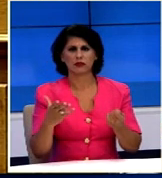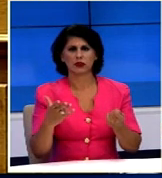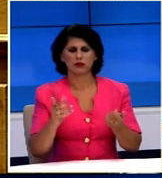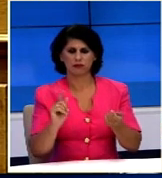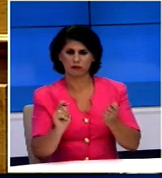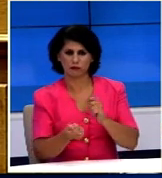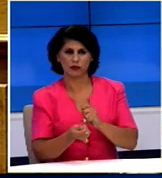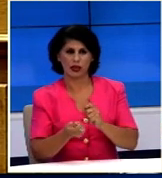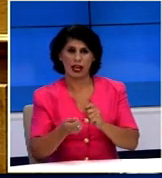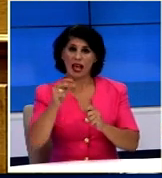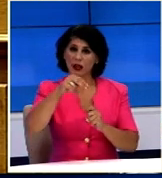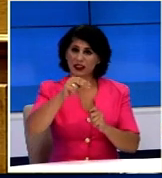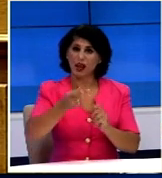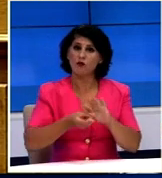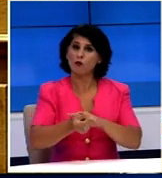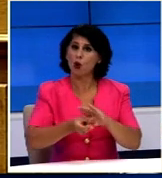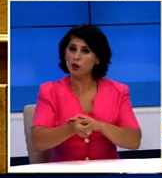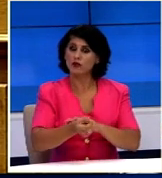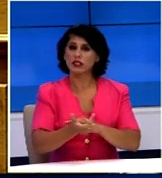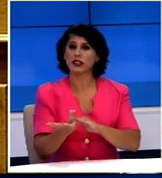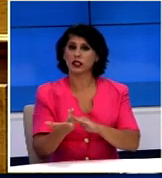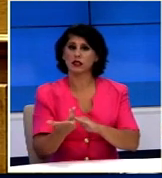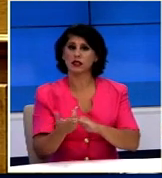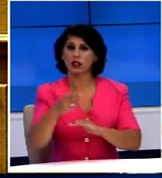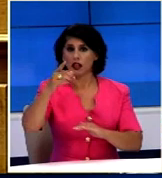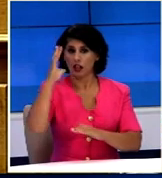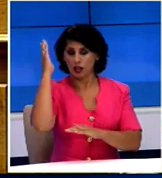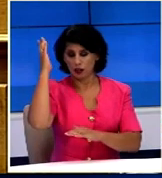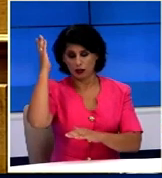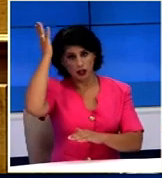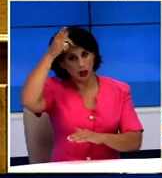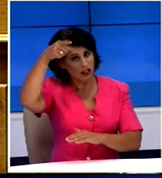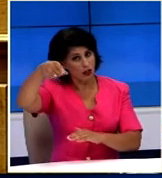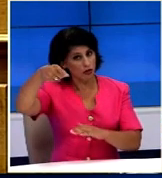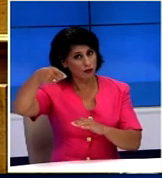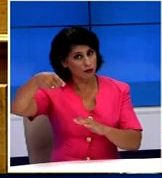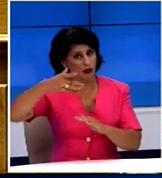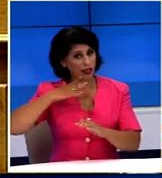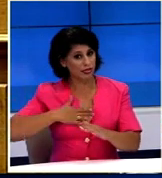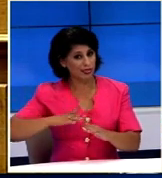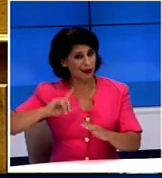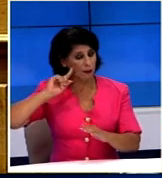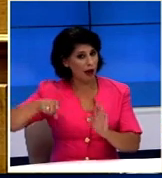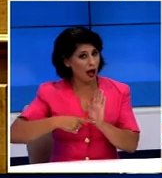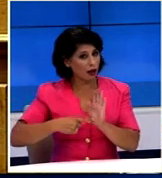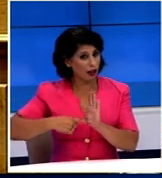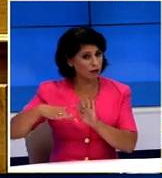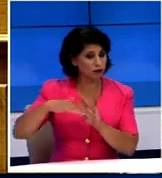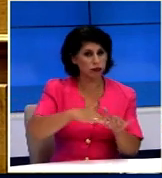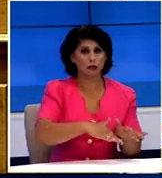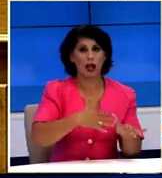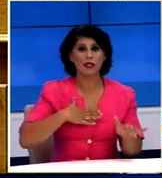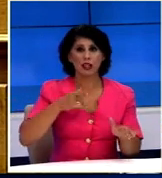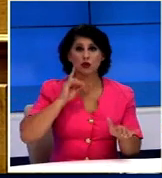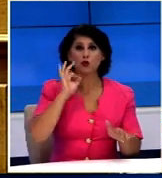εργαλειοποίηση προσφύγων και μεταναστών στον Εύρο, με στόχο όχι να εκβιάσει μόνο την